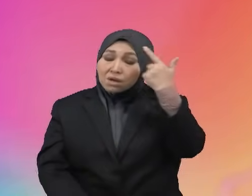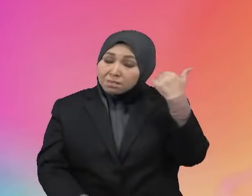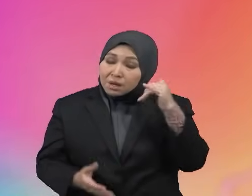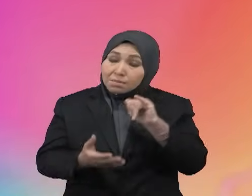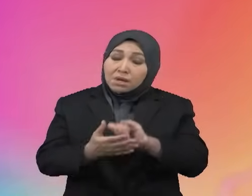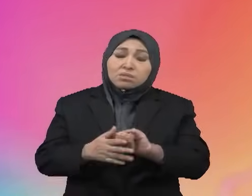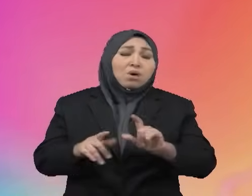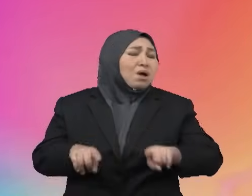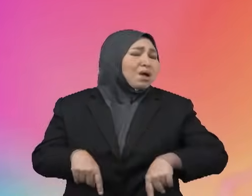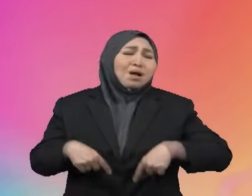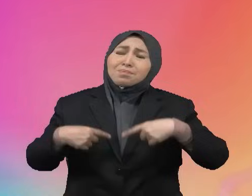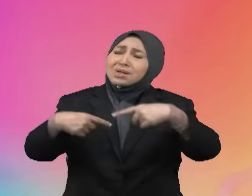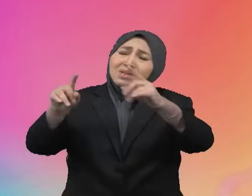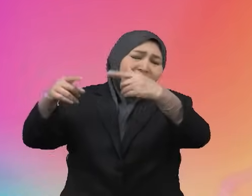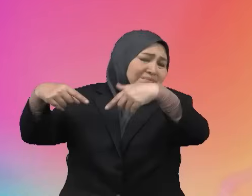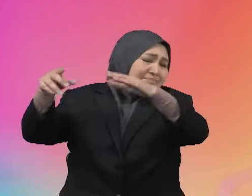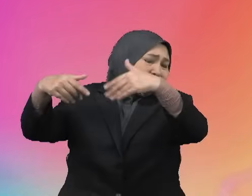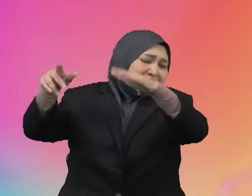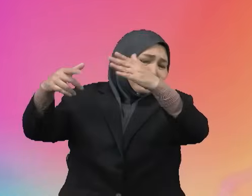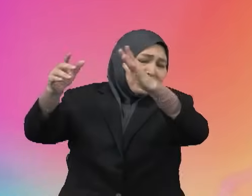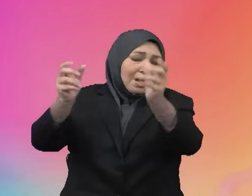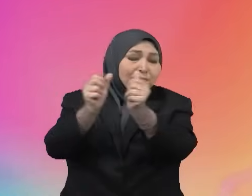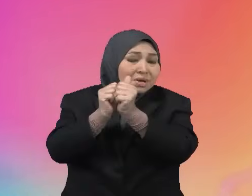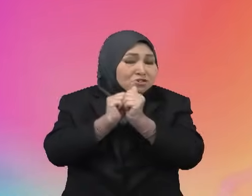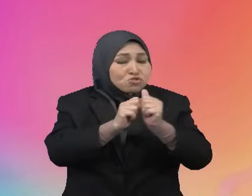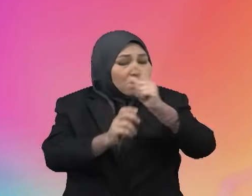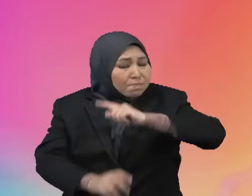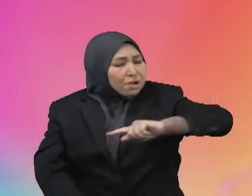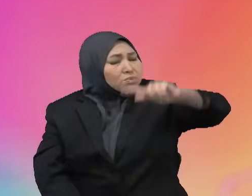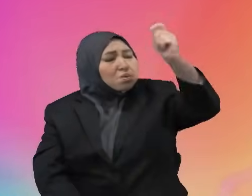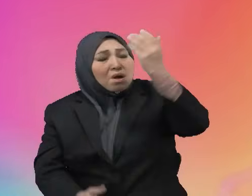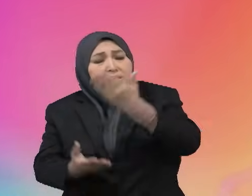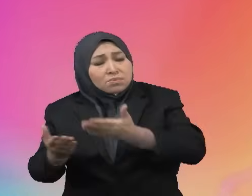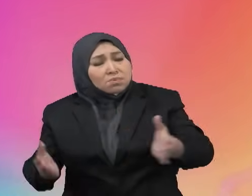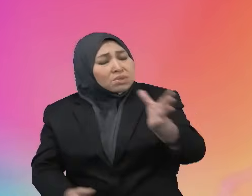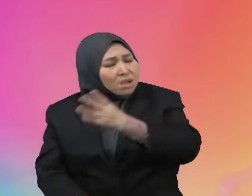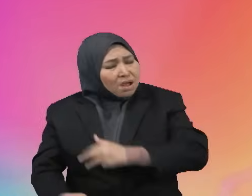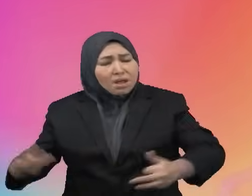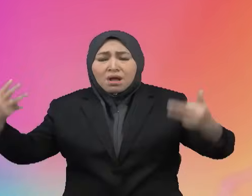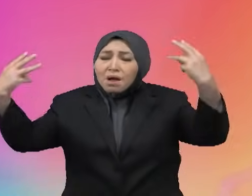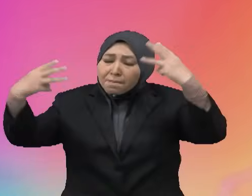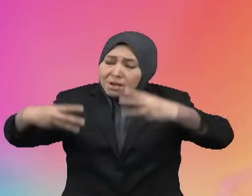فاذهب أنت وربك